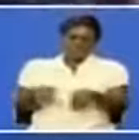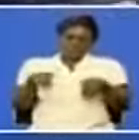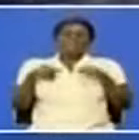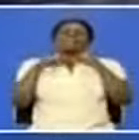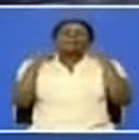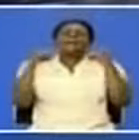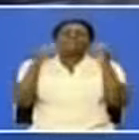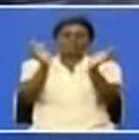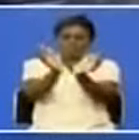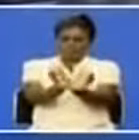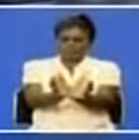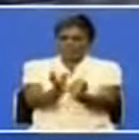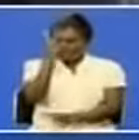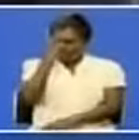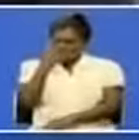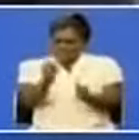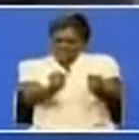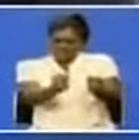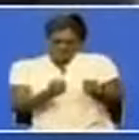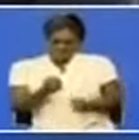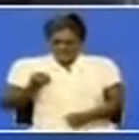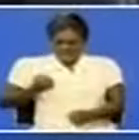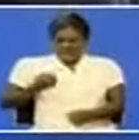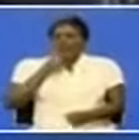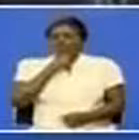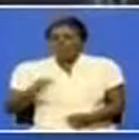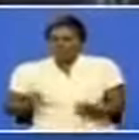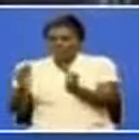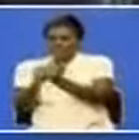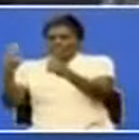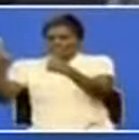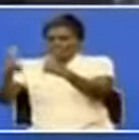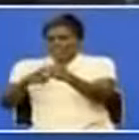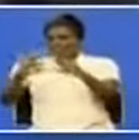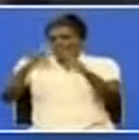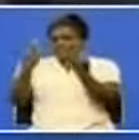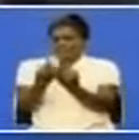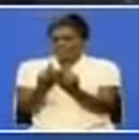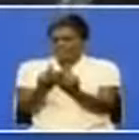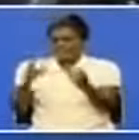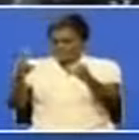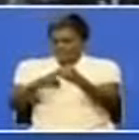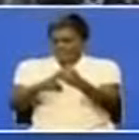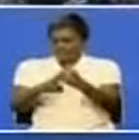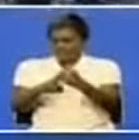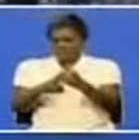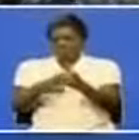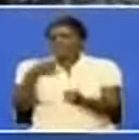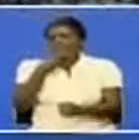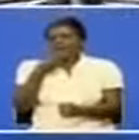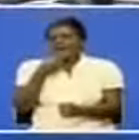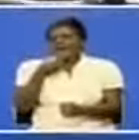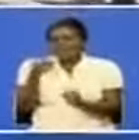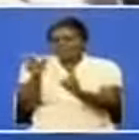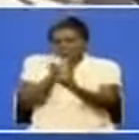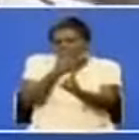wamtie nguvuni baada ya kushukiwa kumbaka msichana umri wa miaka 17. Kulingana na familia, msichana huyo aliye na akili tahira, jamaa huyo